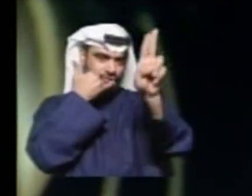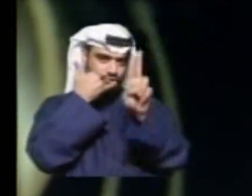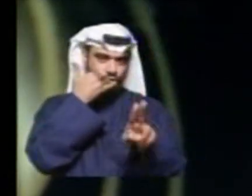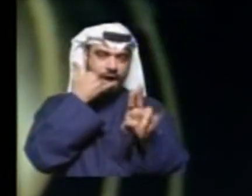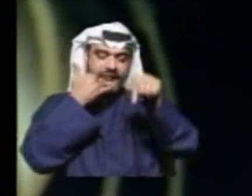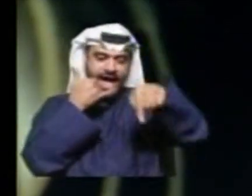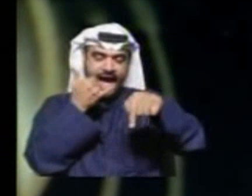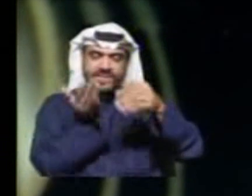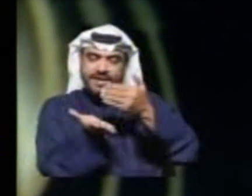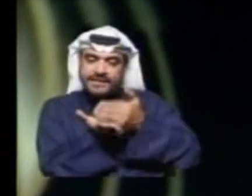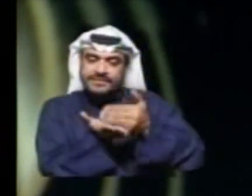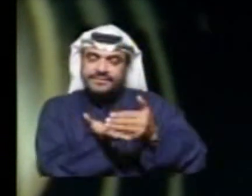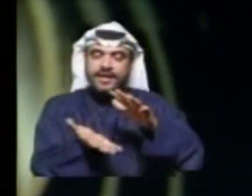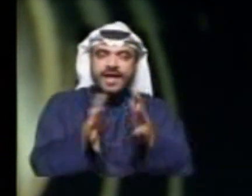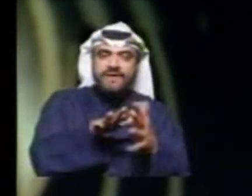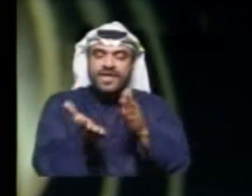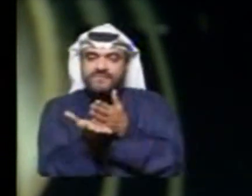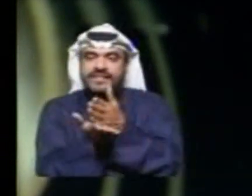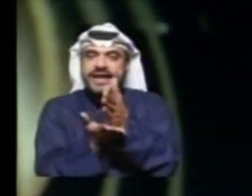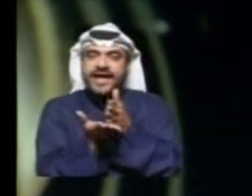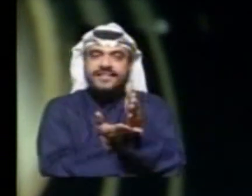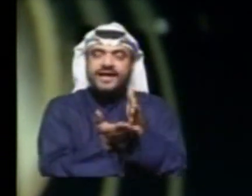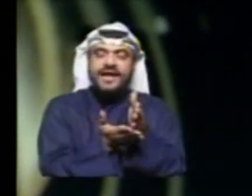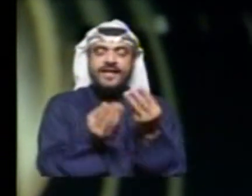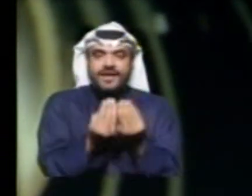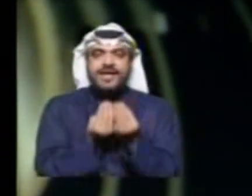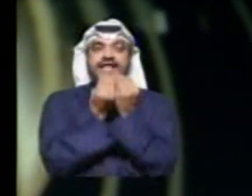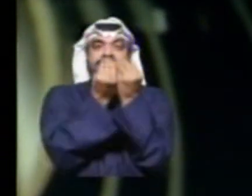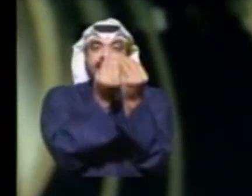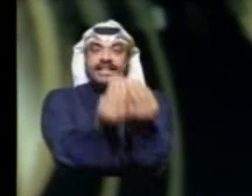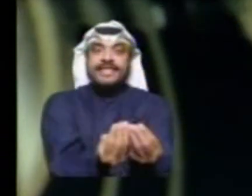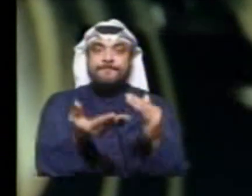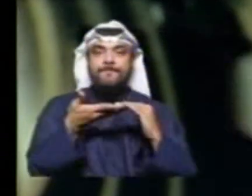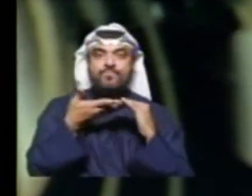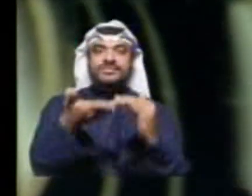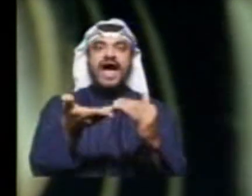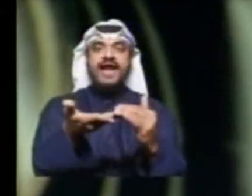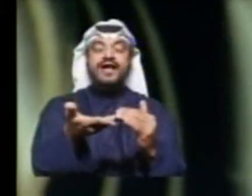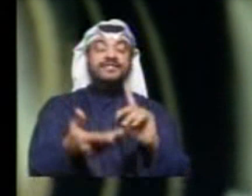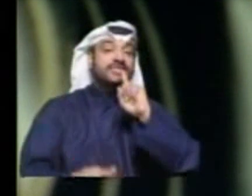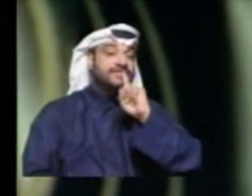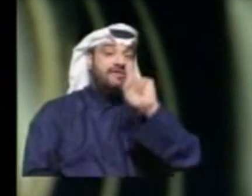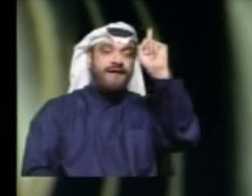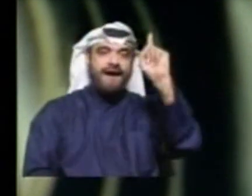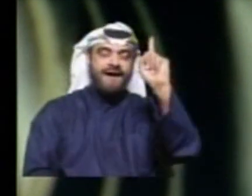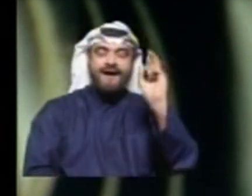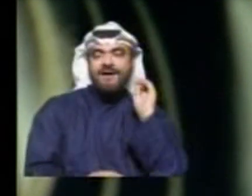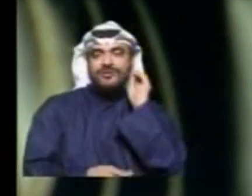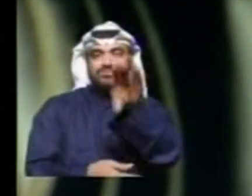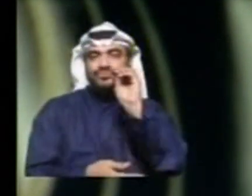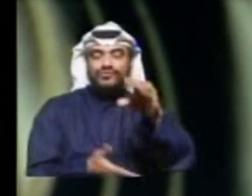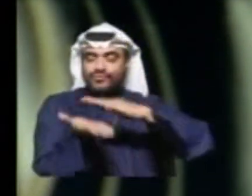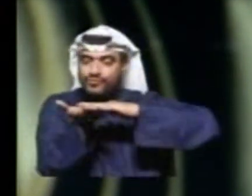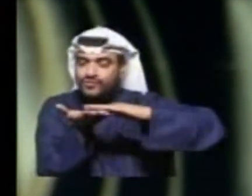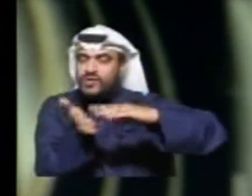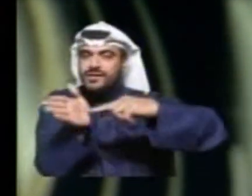الأمن بالاتفاق مع التقديم المساعدات لمدة 12 شهرا، كيف سوف تتم هذه الآلية عبر الحدود